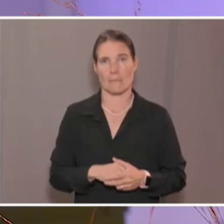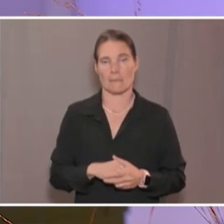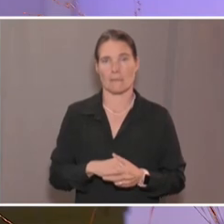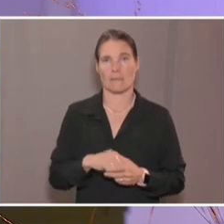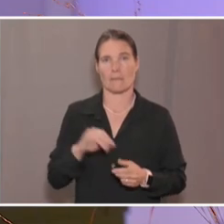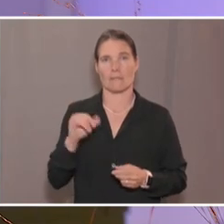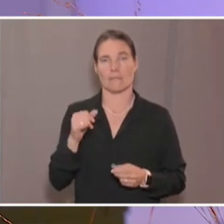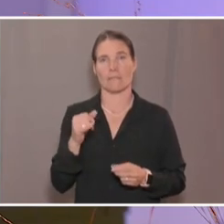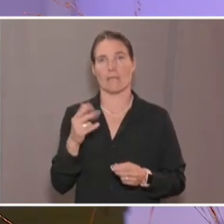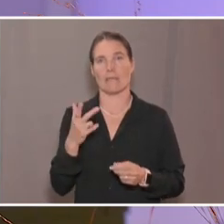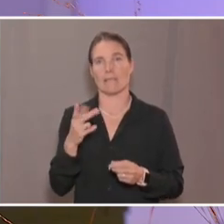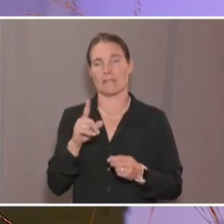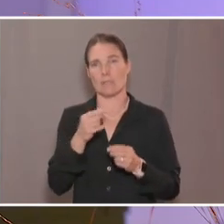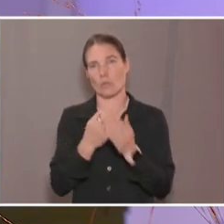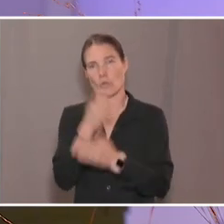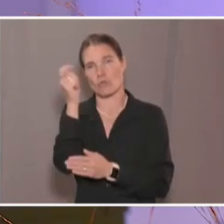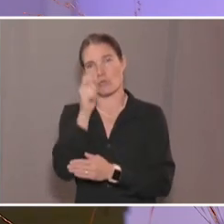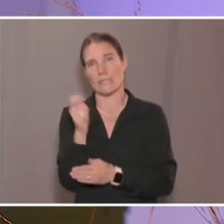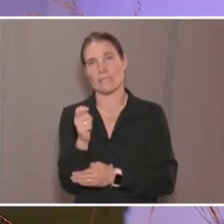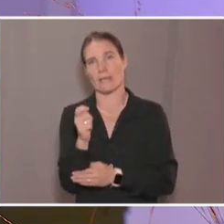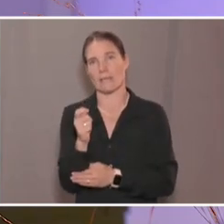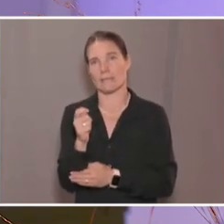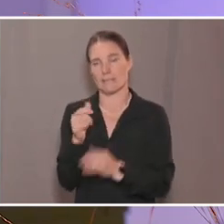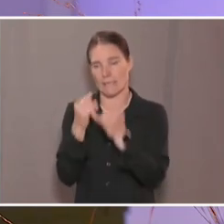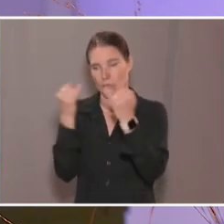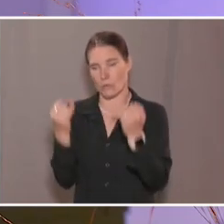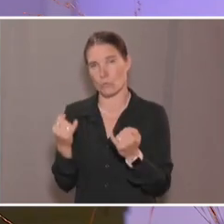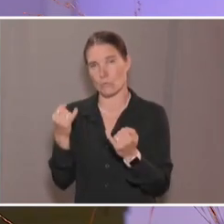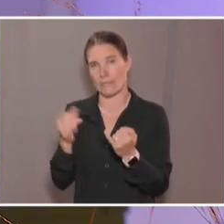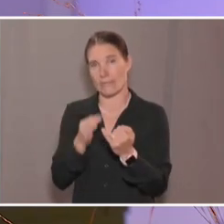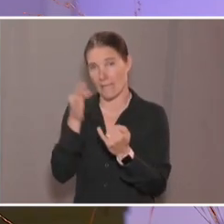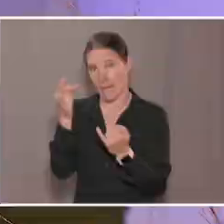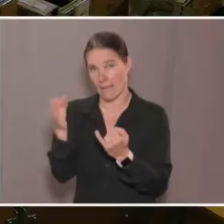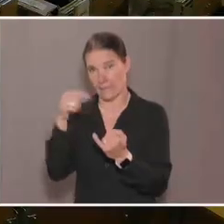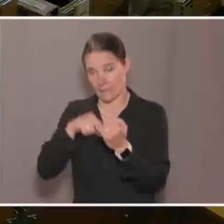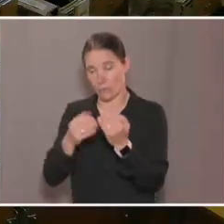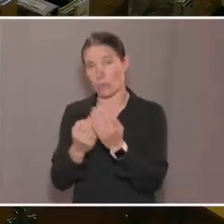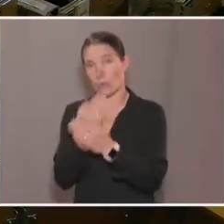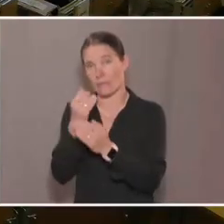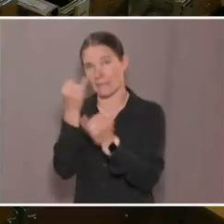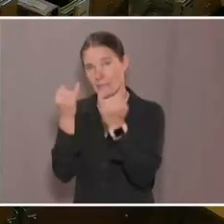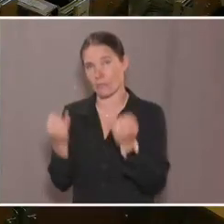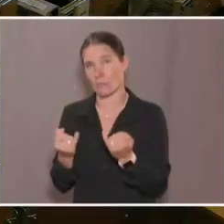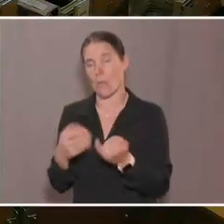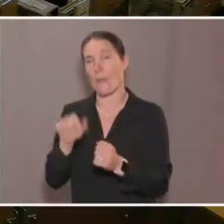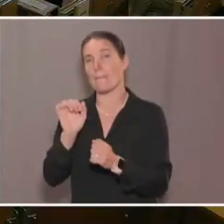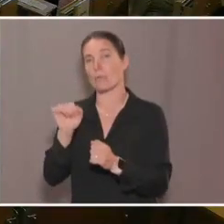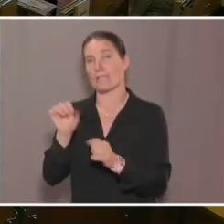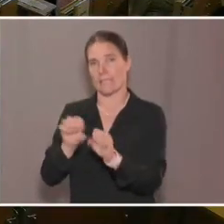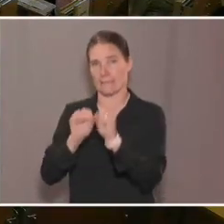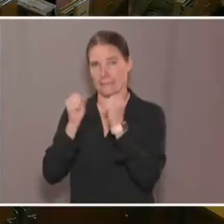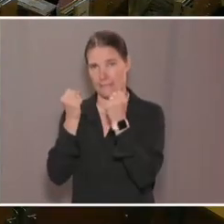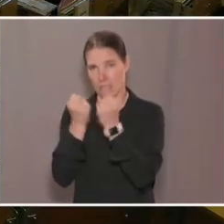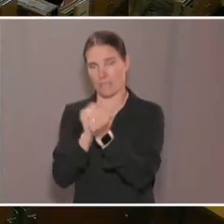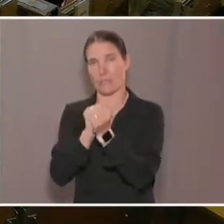Transformation, Design and Research zieht ein Institut in das Gebäude ein, das die Möglichkeiten für gesellschaftliche Veränderungen